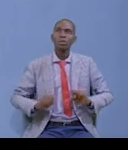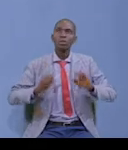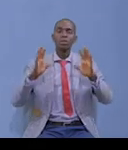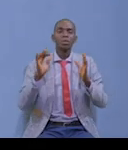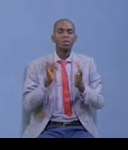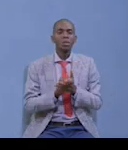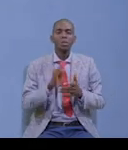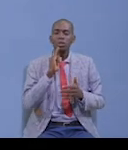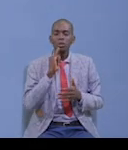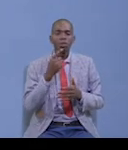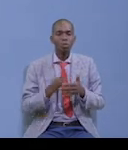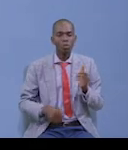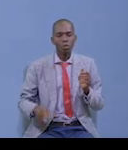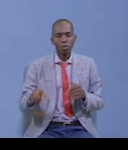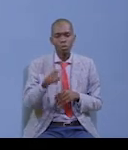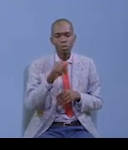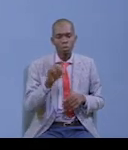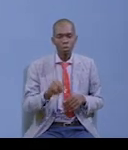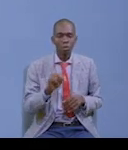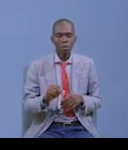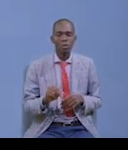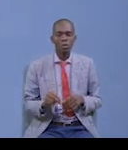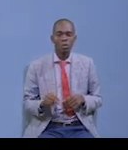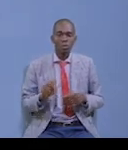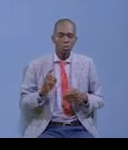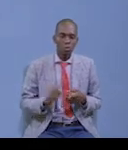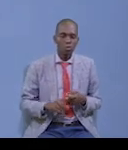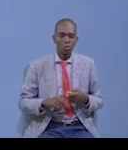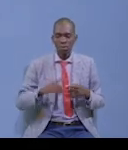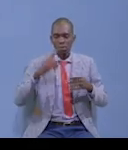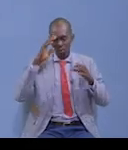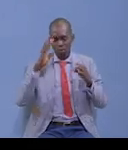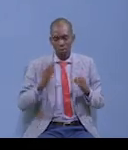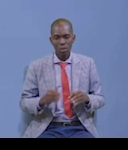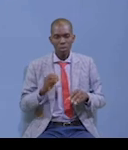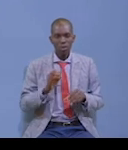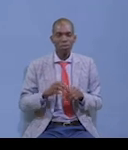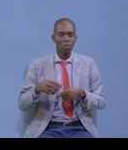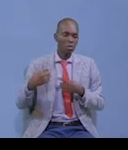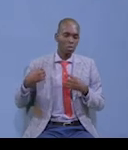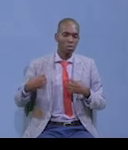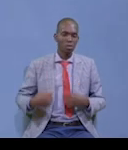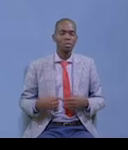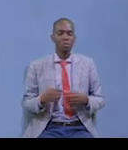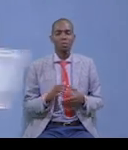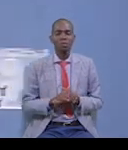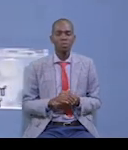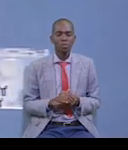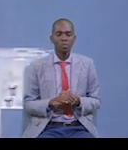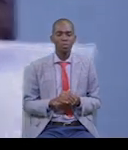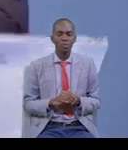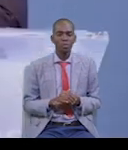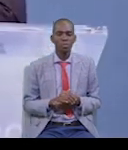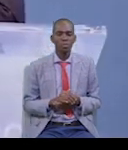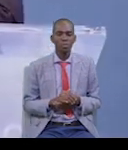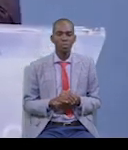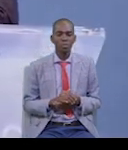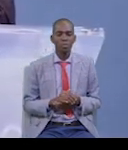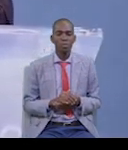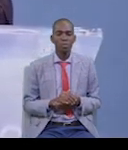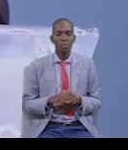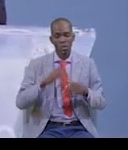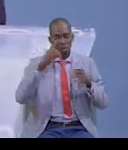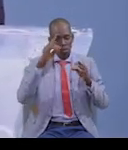takes. అదేనండి మనం చేయాల్సింది. Purpose of heart is not in a vacuum. మన హృదయములో ఉద్దేశం అంటే శూన్యం కాదు. It has